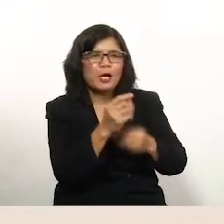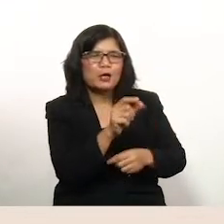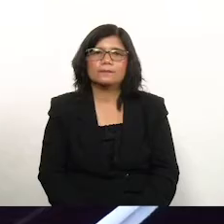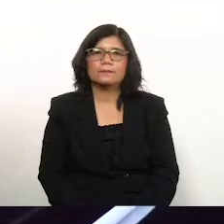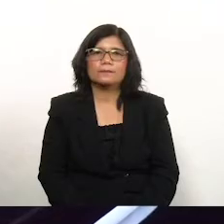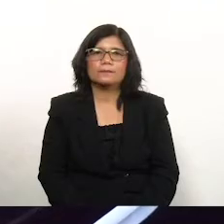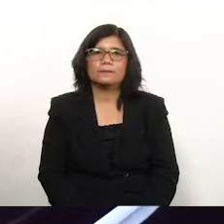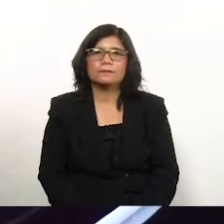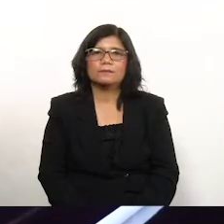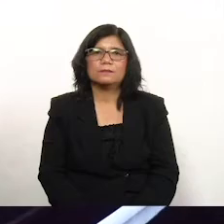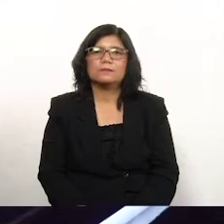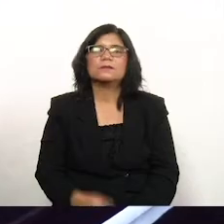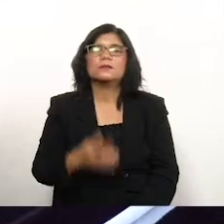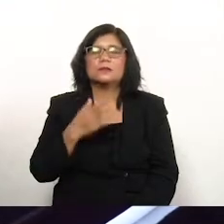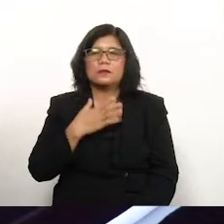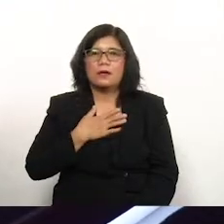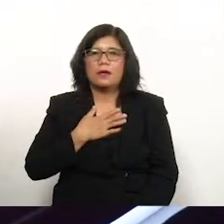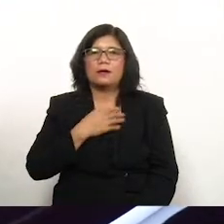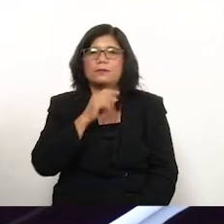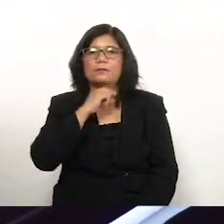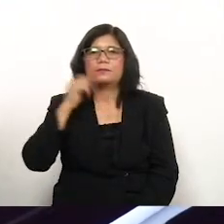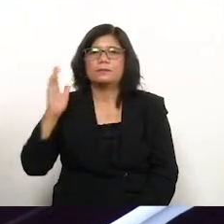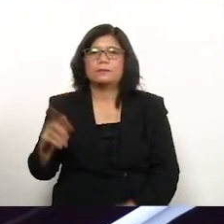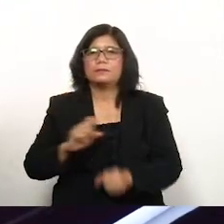Tuhan saya berdoa